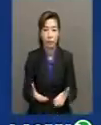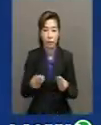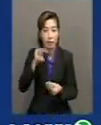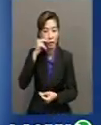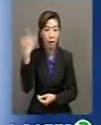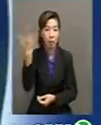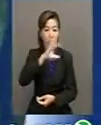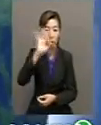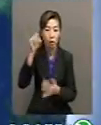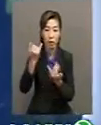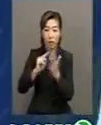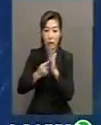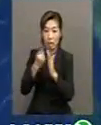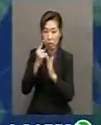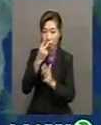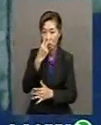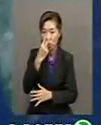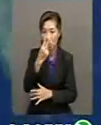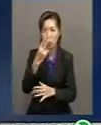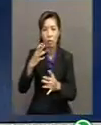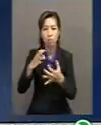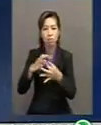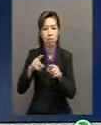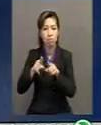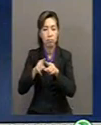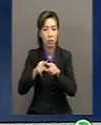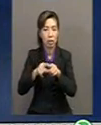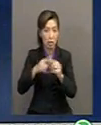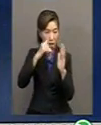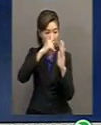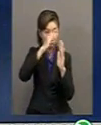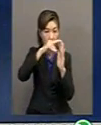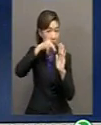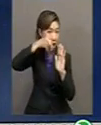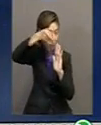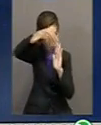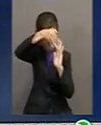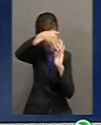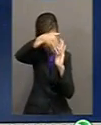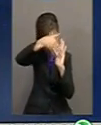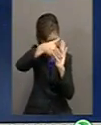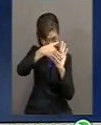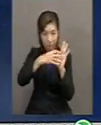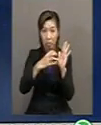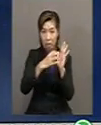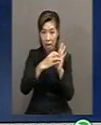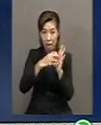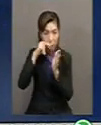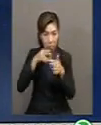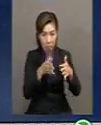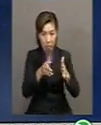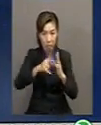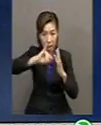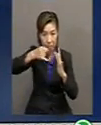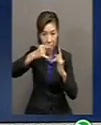ดินน้ำลมฟ้าพยากรณ์วันนี้เริ่มต้นกันด้วยการจับตาผลกระทบที่จะเกิดขึ้นจากน้ำเหนือที่ระบายมาถึงบริเวณของพื้นที่ภาคกลางลุ่มน้ำเจ้าพระยาแล้ว